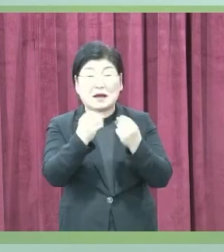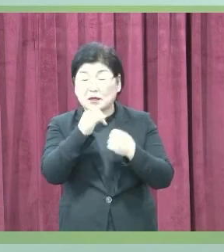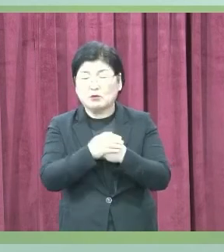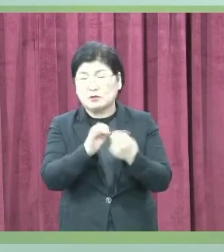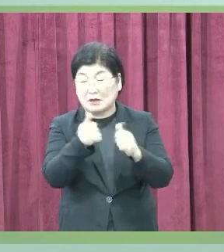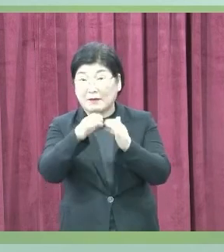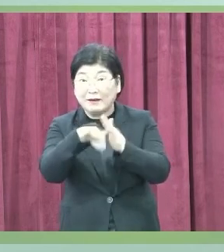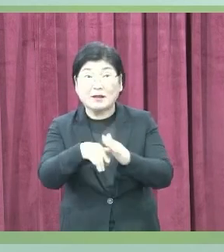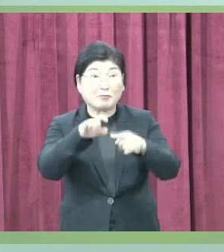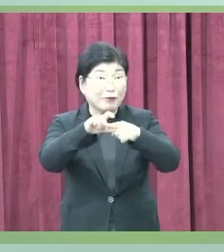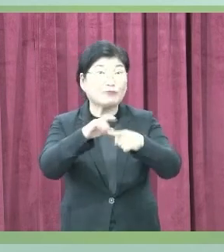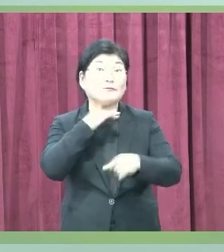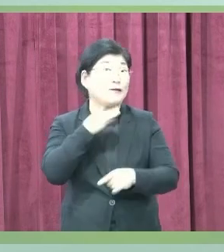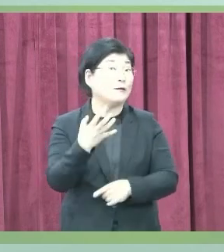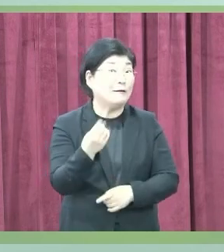연령을 보면